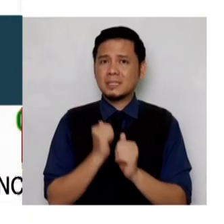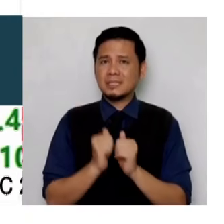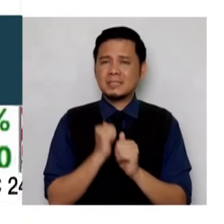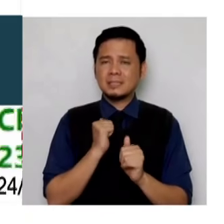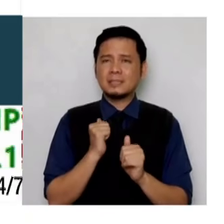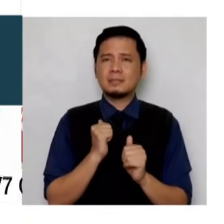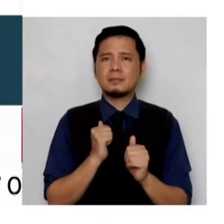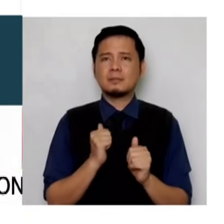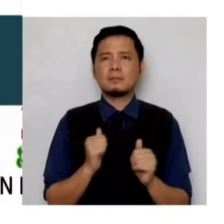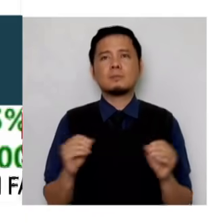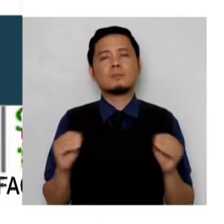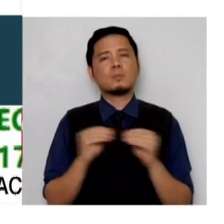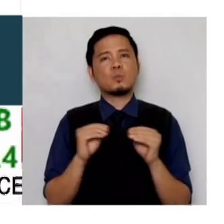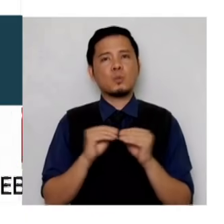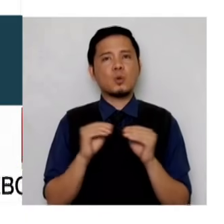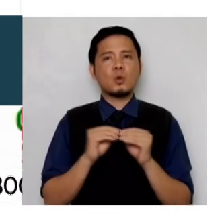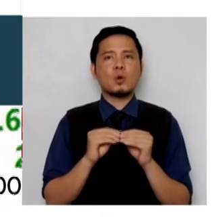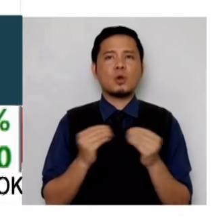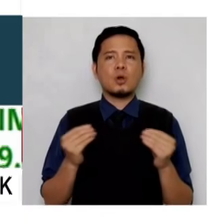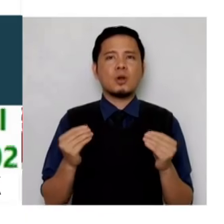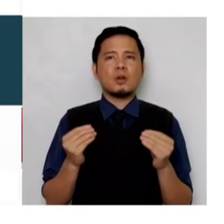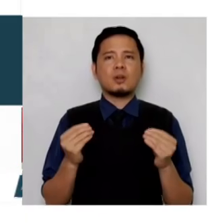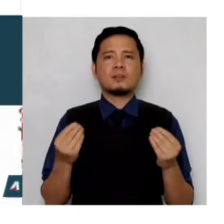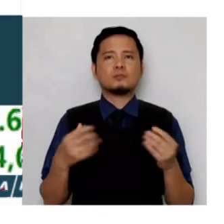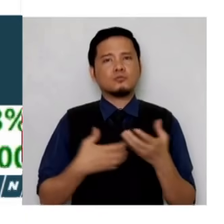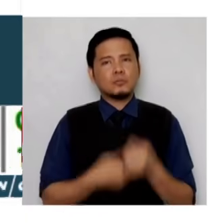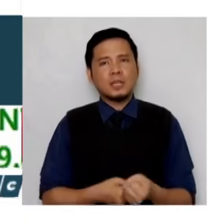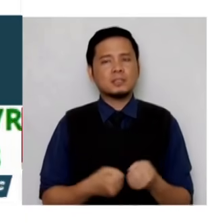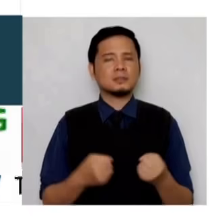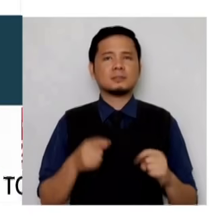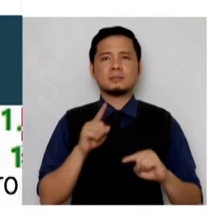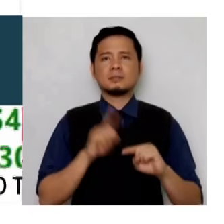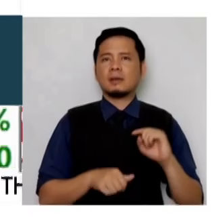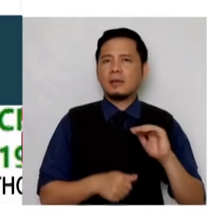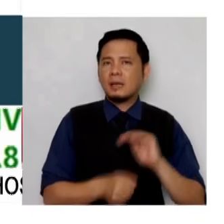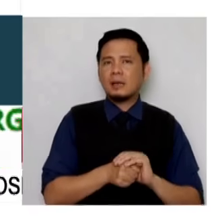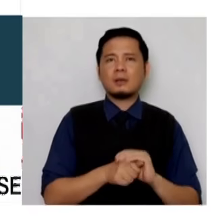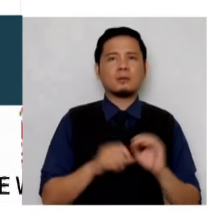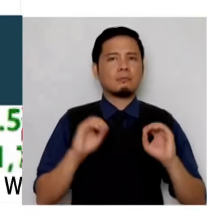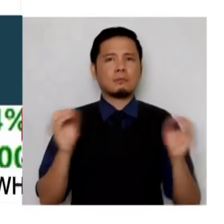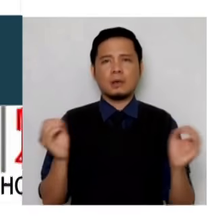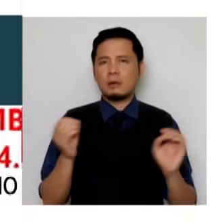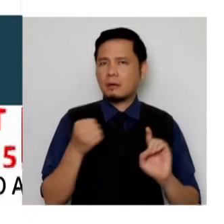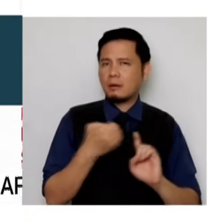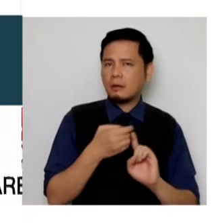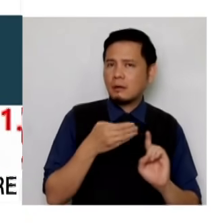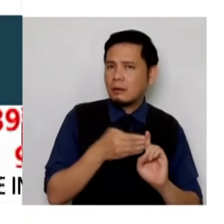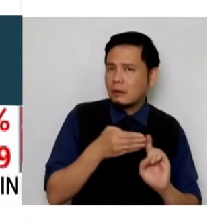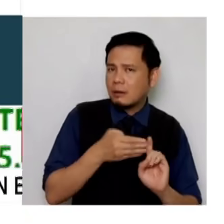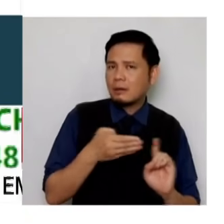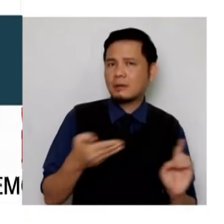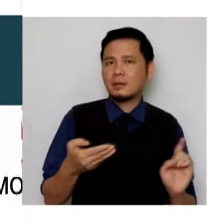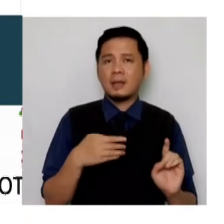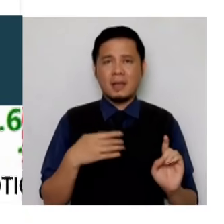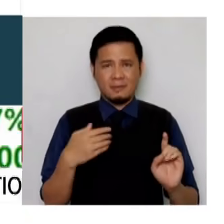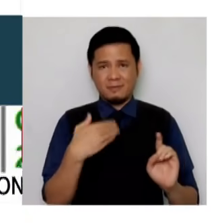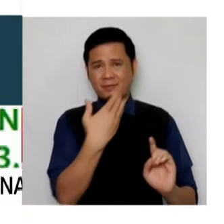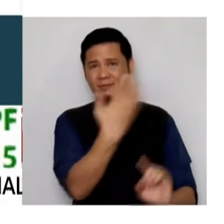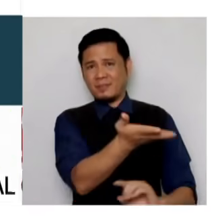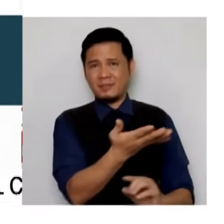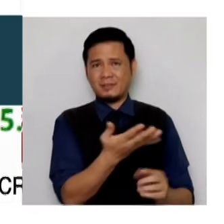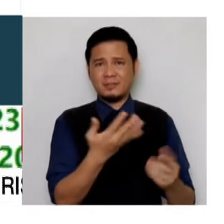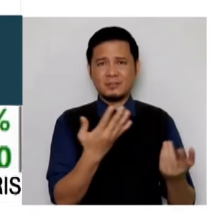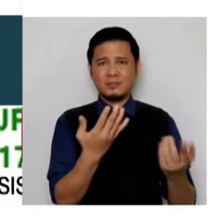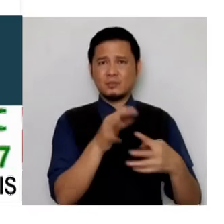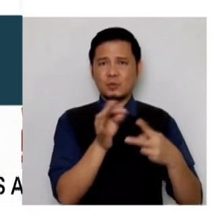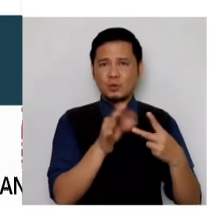mas nakikita ng tao na wala tayong tinatago, wala tayong pinapaboran. Binibigyan namin kayo ng choice kasi sa tingin namin, lahat yan pare-pareho